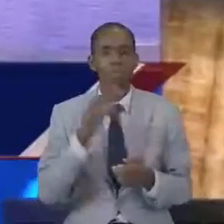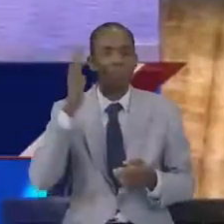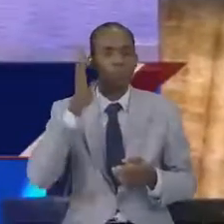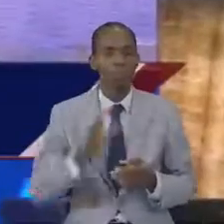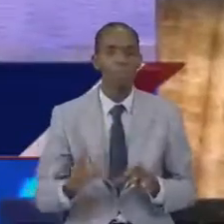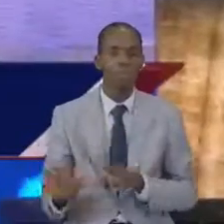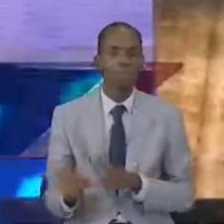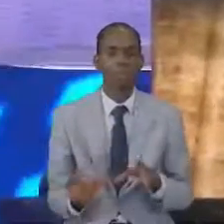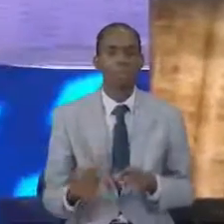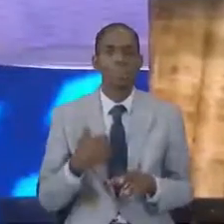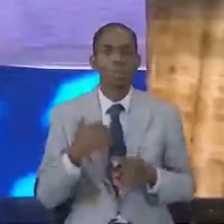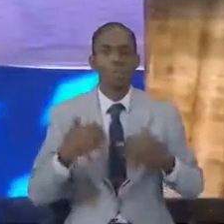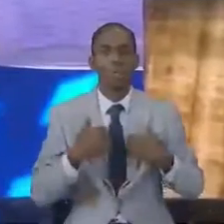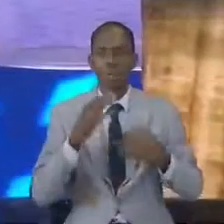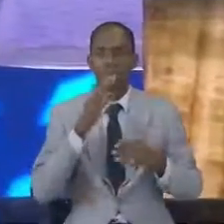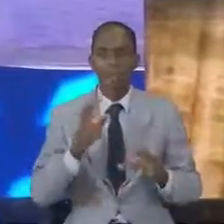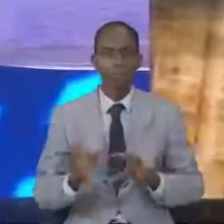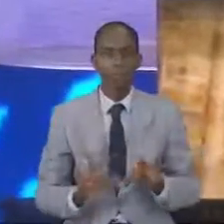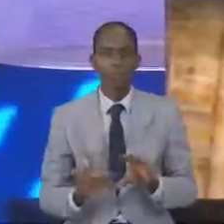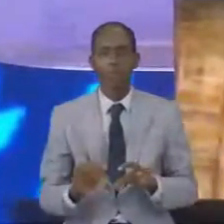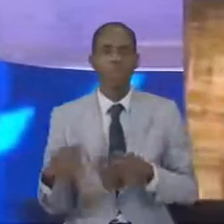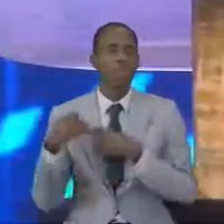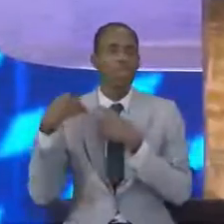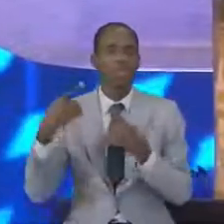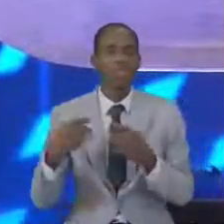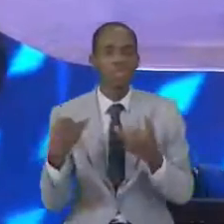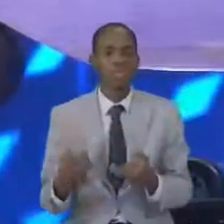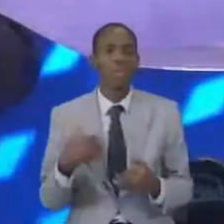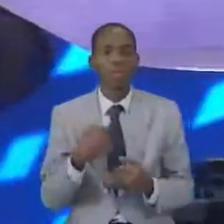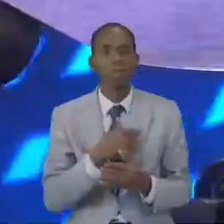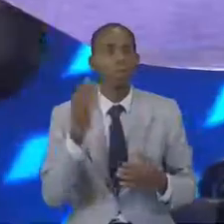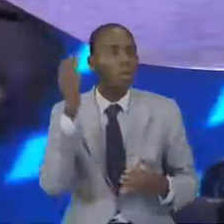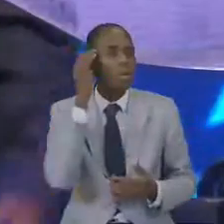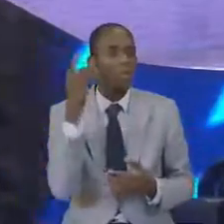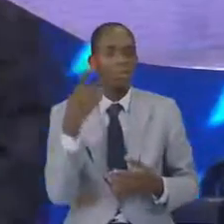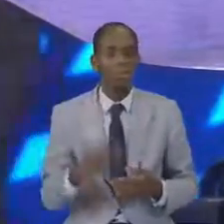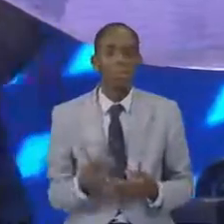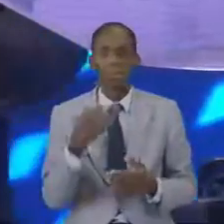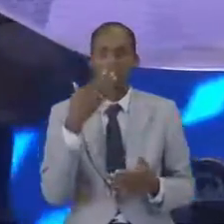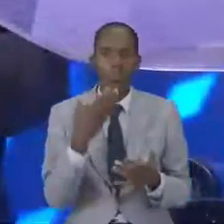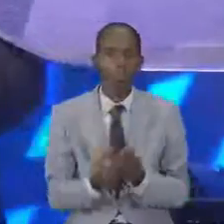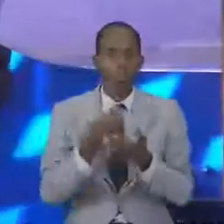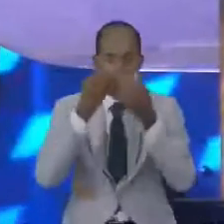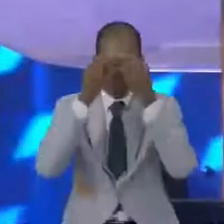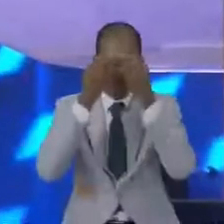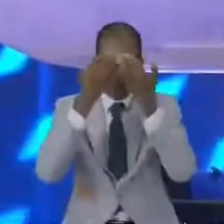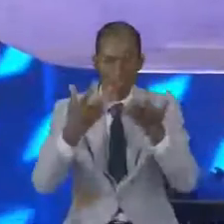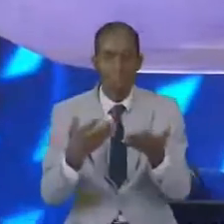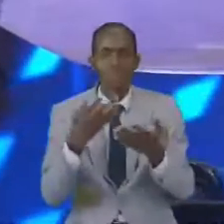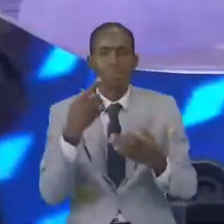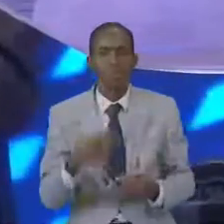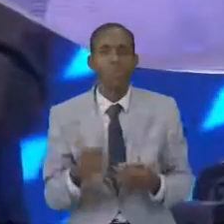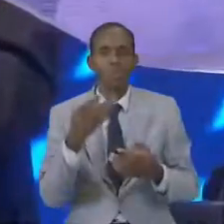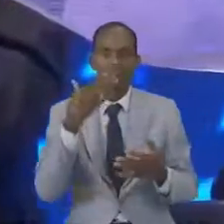nous faisons les choses là c'est depuis notre naissance et enfin nous avons entendu l'Évangile la bonne nouvelle et ensuite